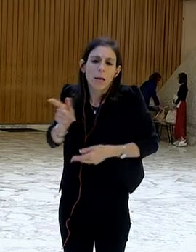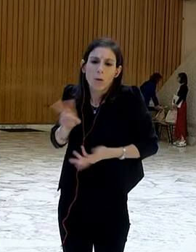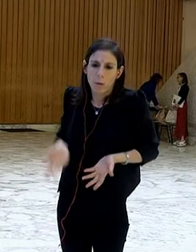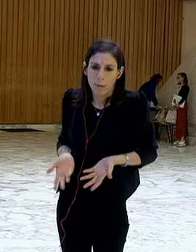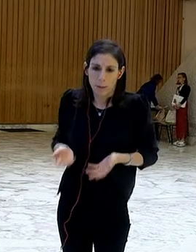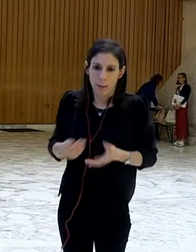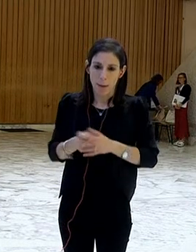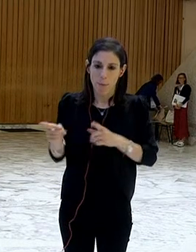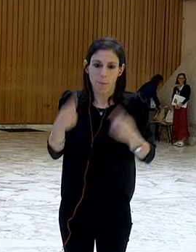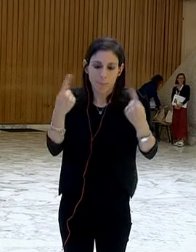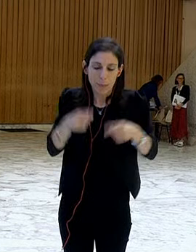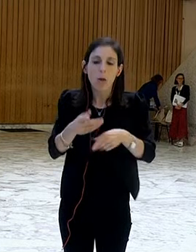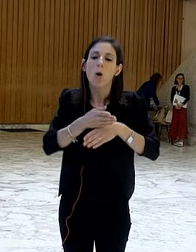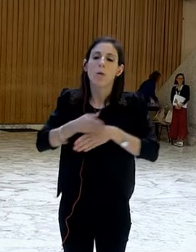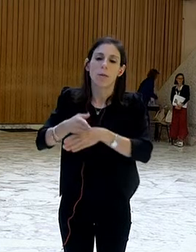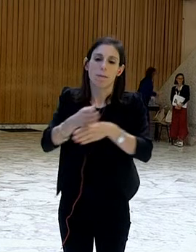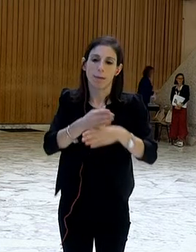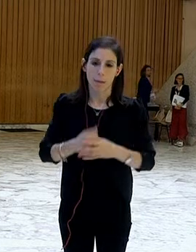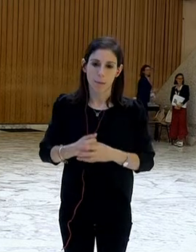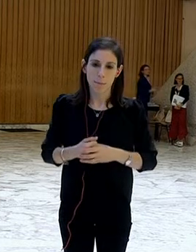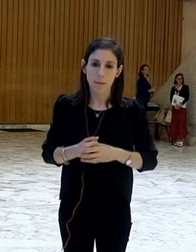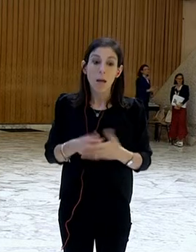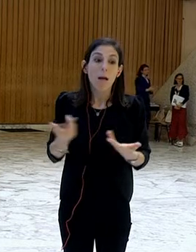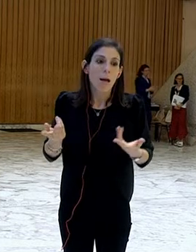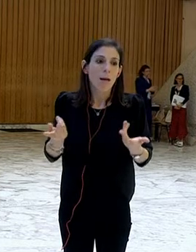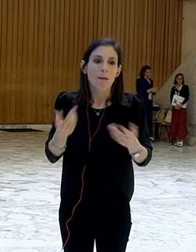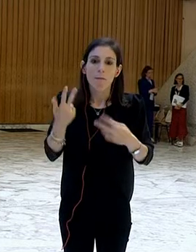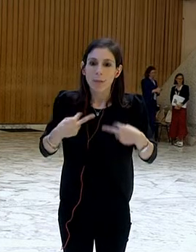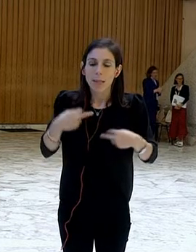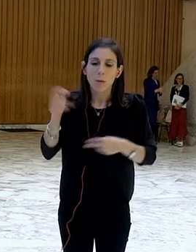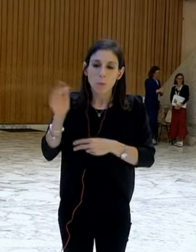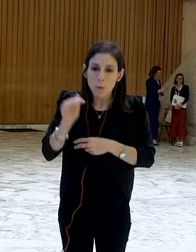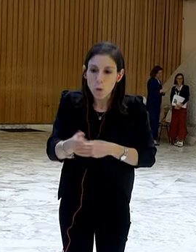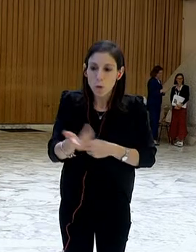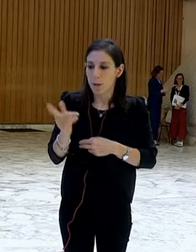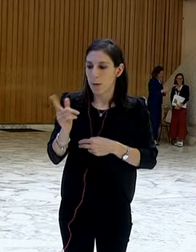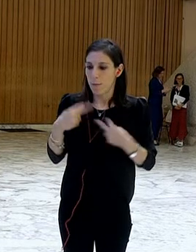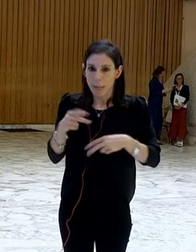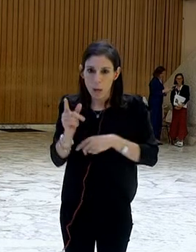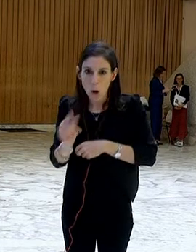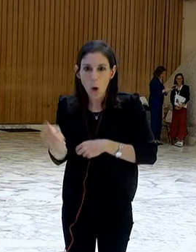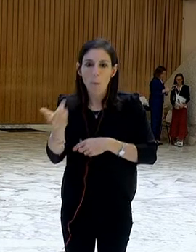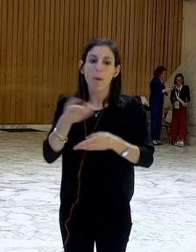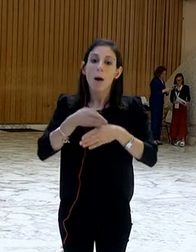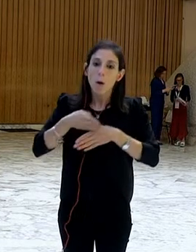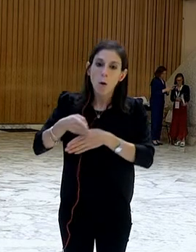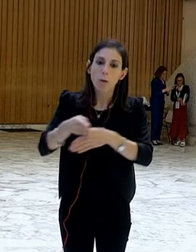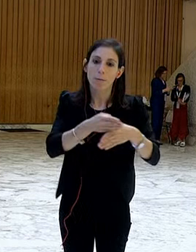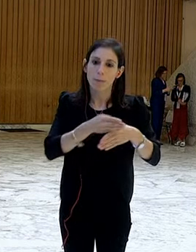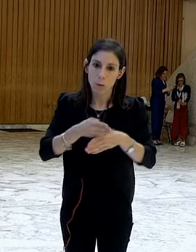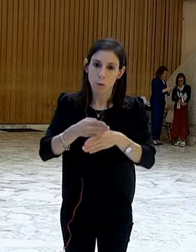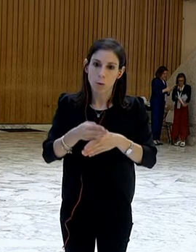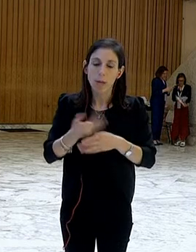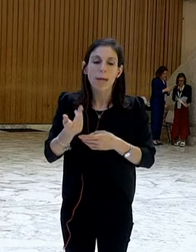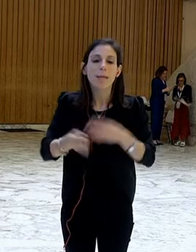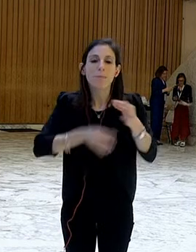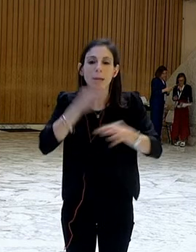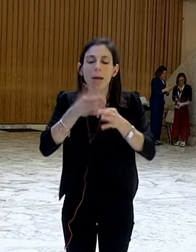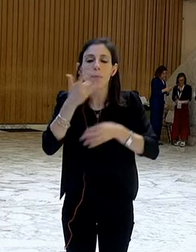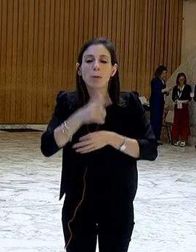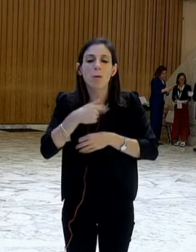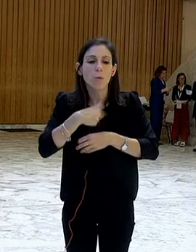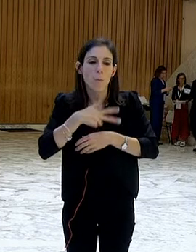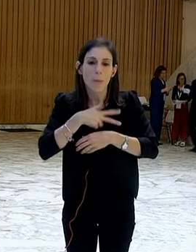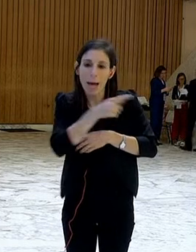et de partager notre quotidien comme couple et pourquoi nous étions venus rendre visite au curé. Les paroissiens